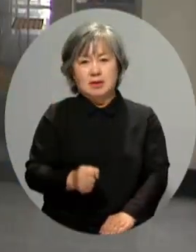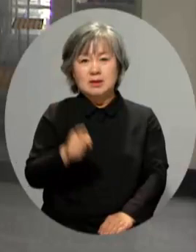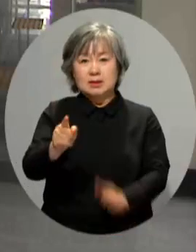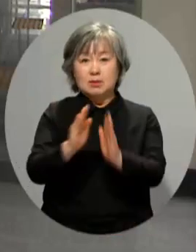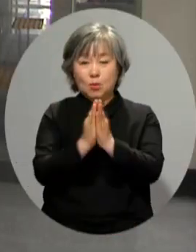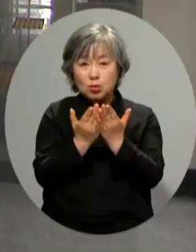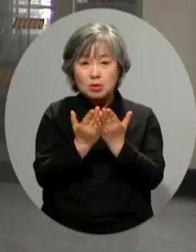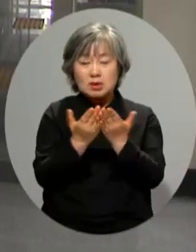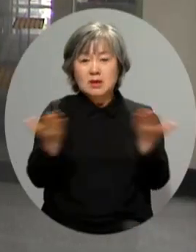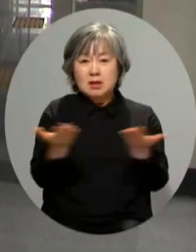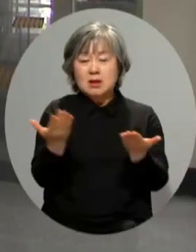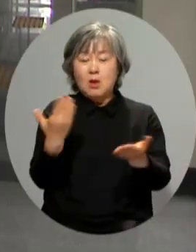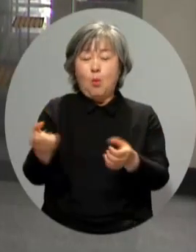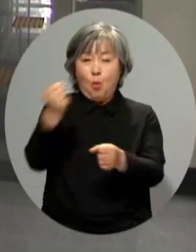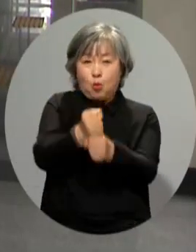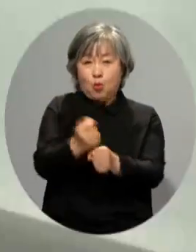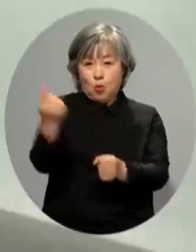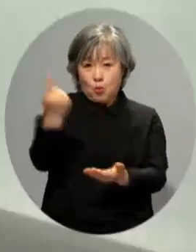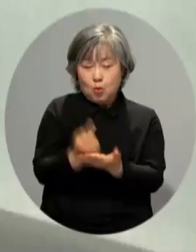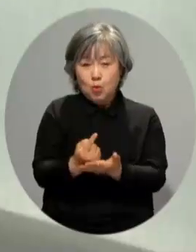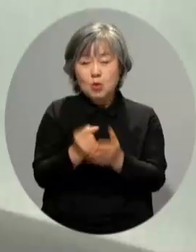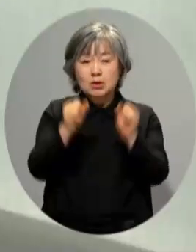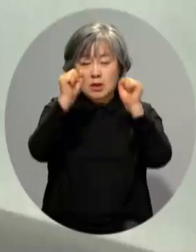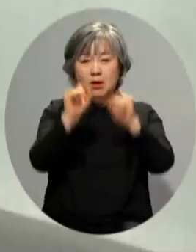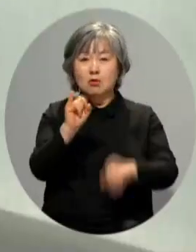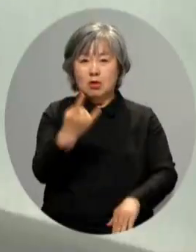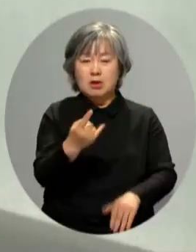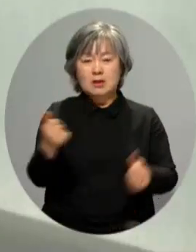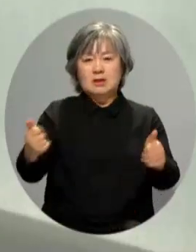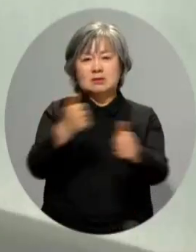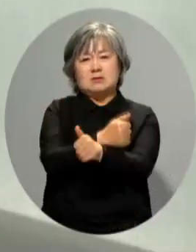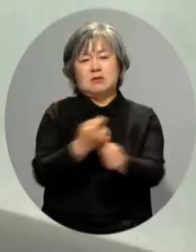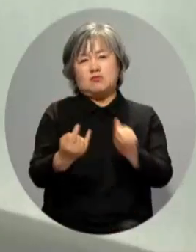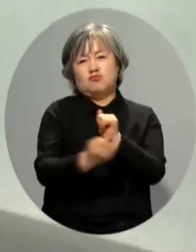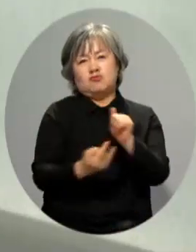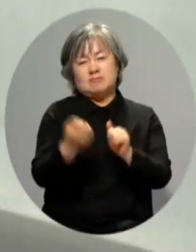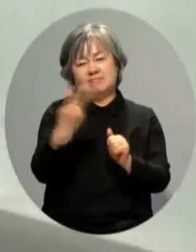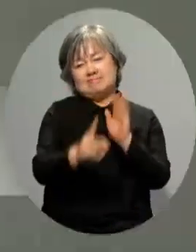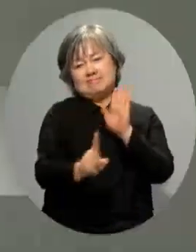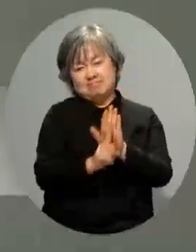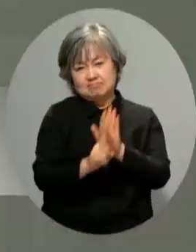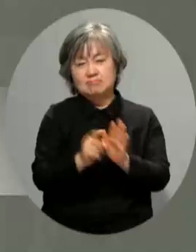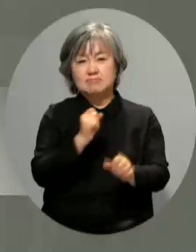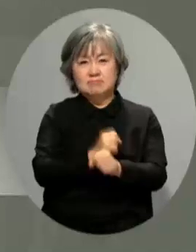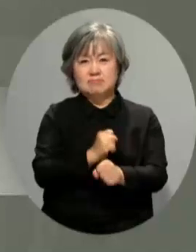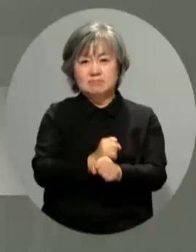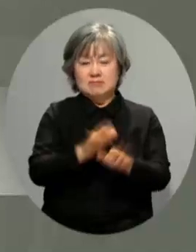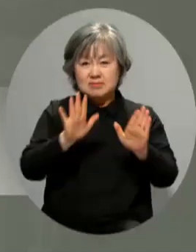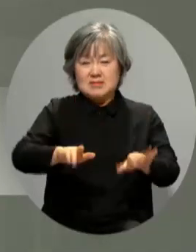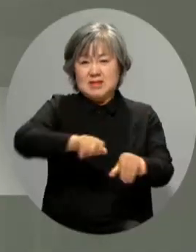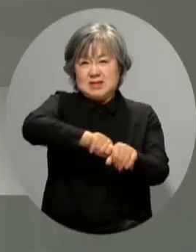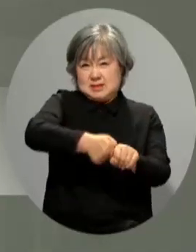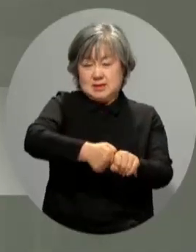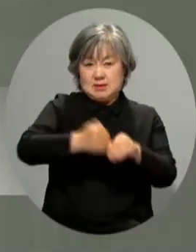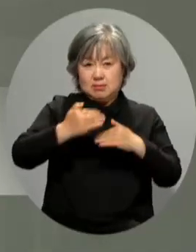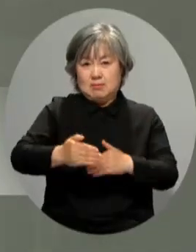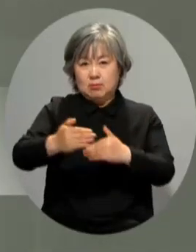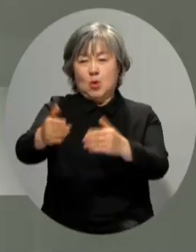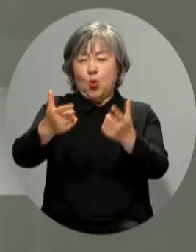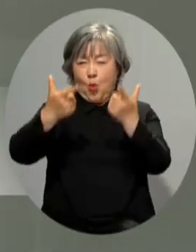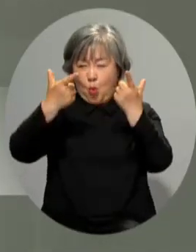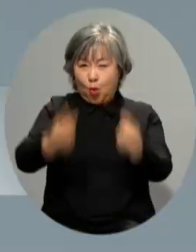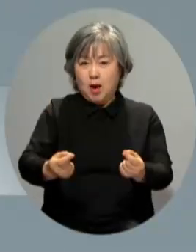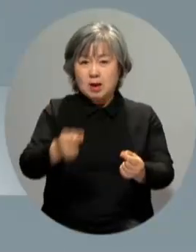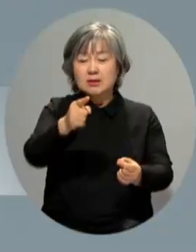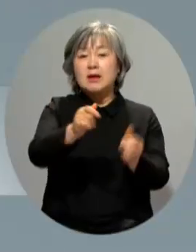당사자가 업무에 복귀하자 전북체육회는 올해 인사위원회를 다시 소집했습니다. 이번엔 징계 절차를 갖춰 똑같은